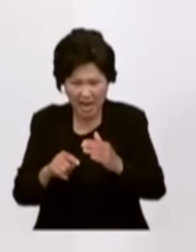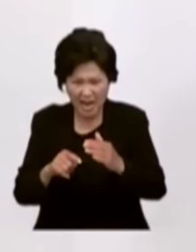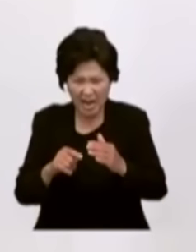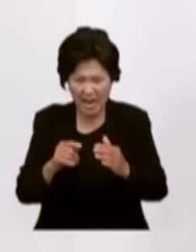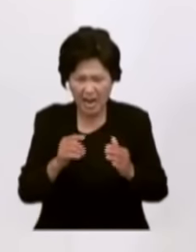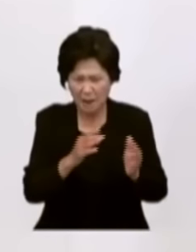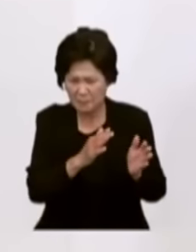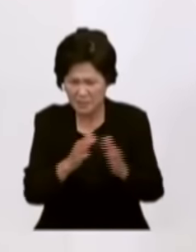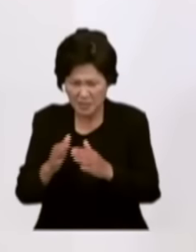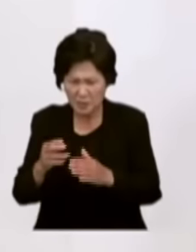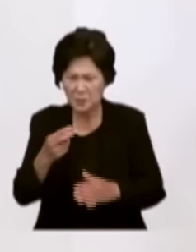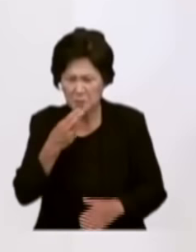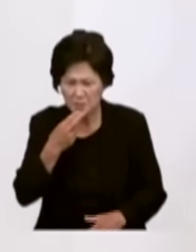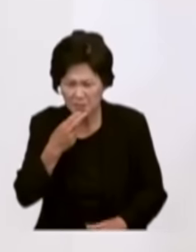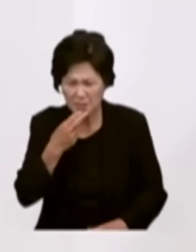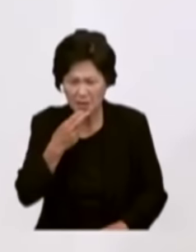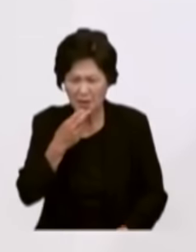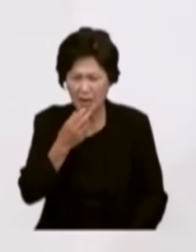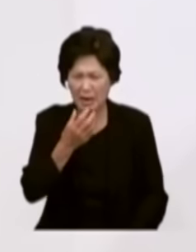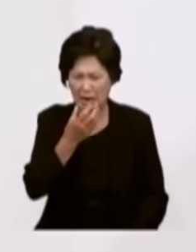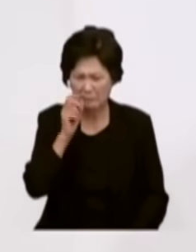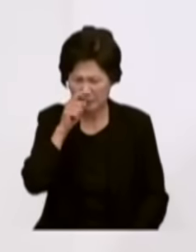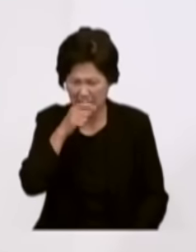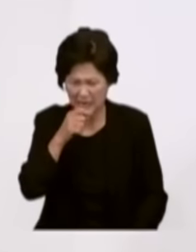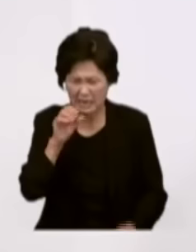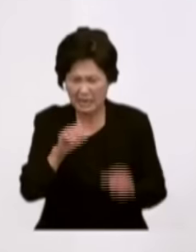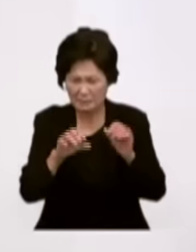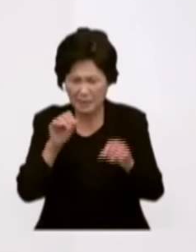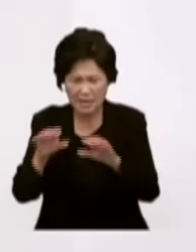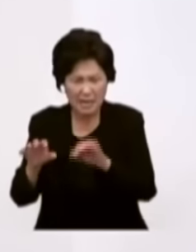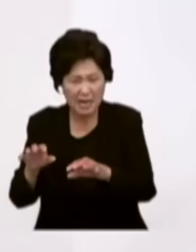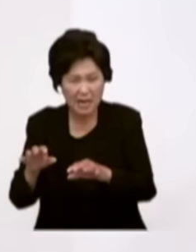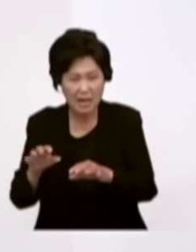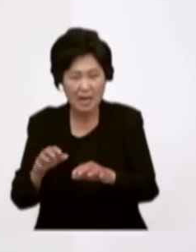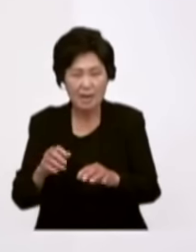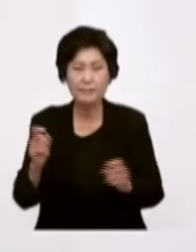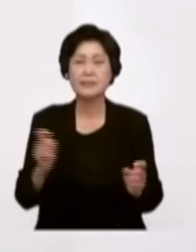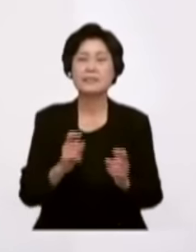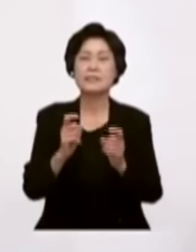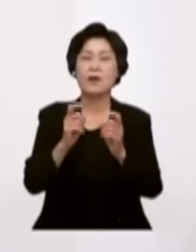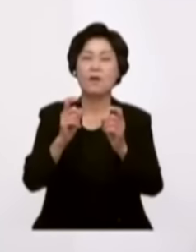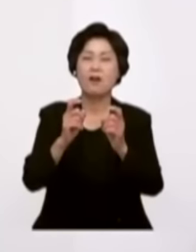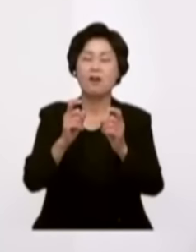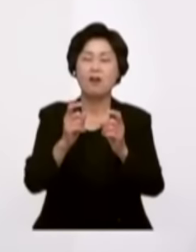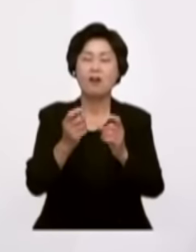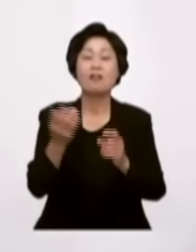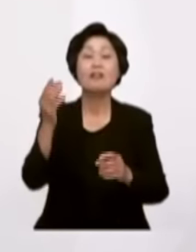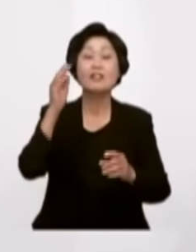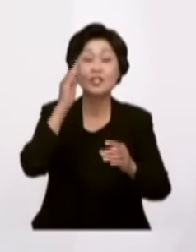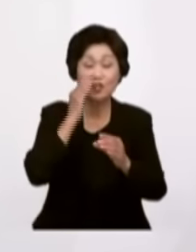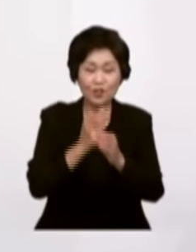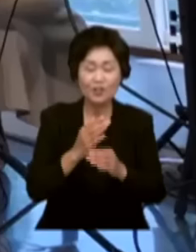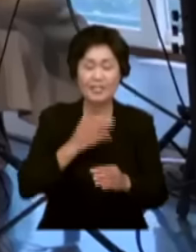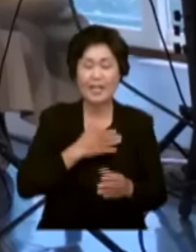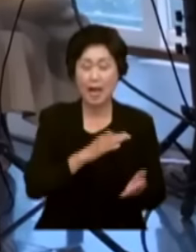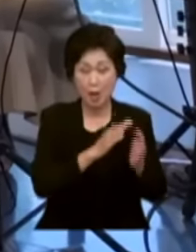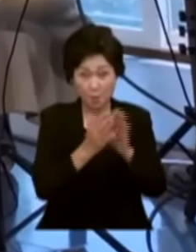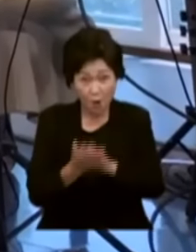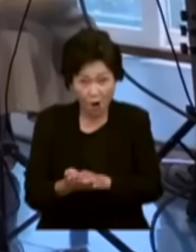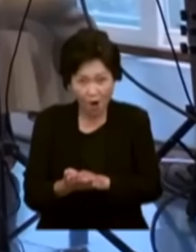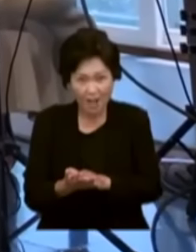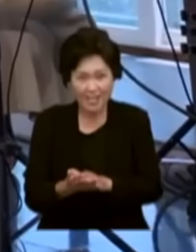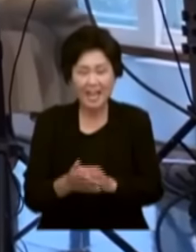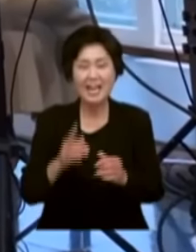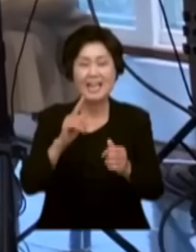늘 짜증이 있는데 싸우기 싫으니까 말을 안 하고 그러다가 자, 그러면, 이제 이번에 많이 바뀌었어요. 그럼 저기요. 조영구